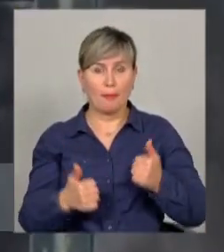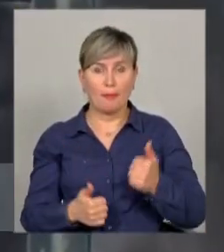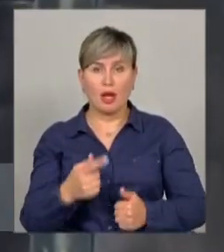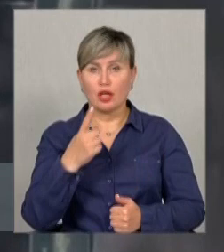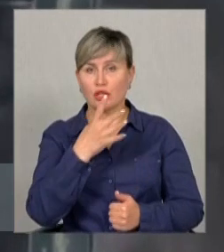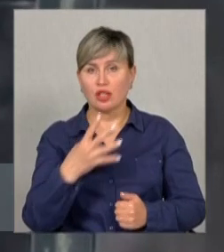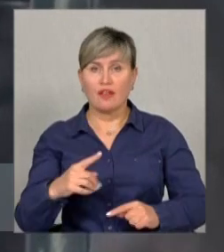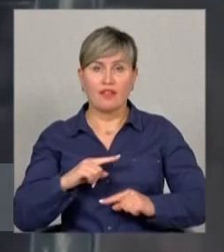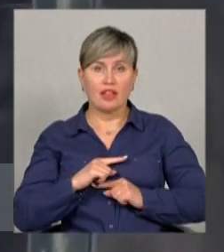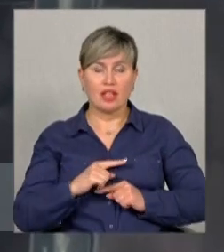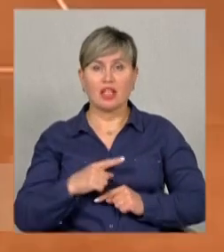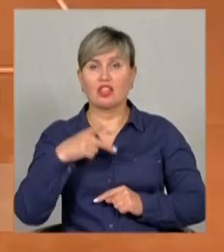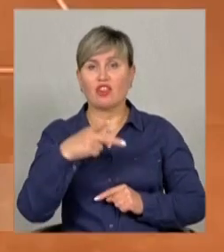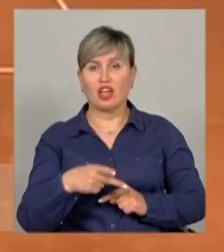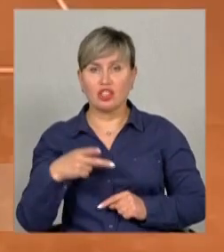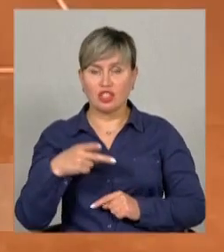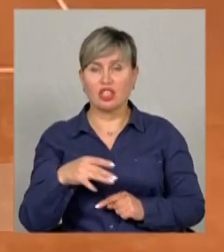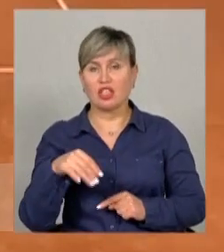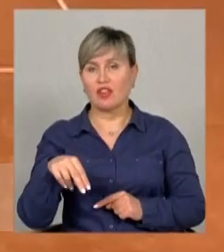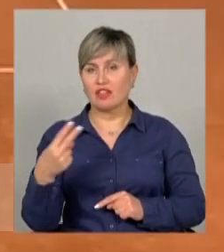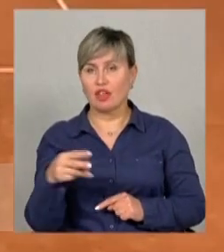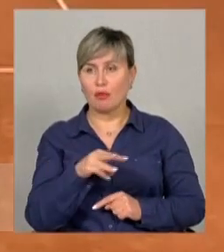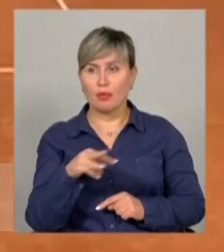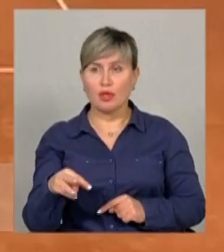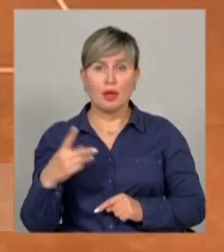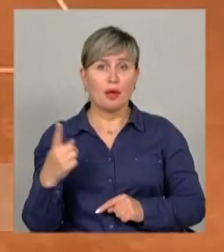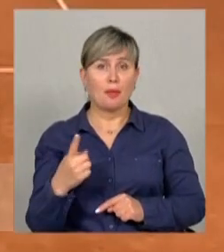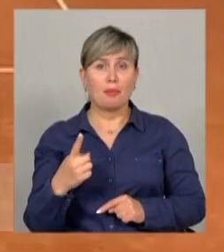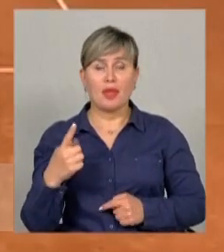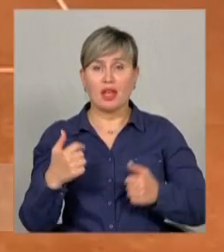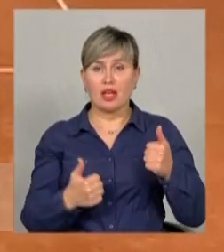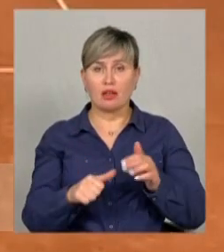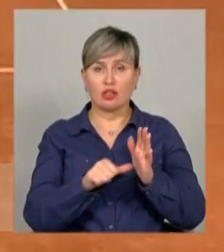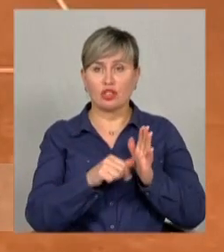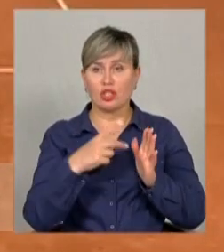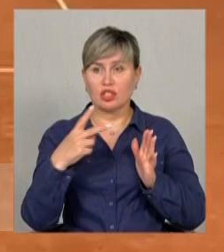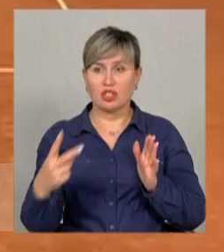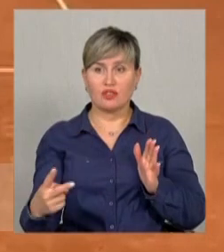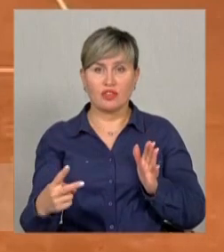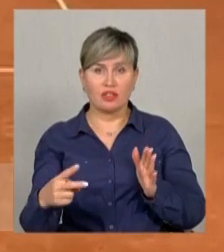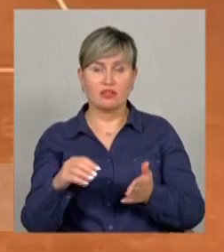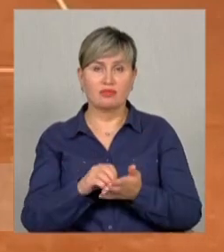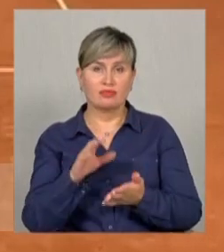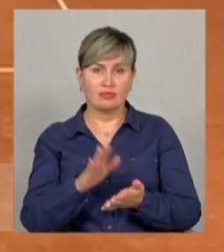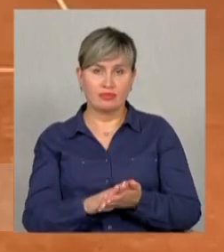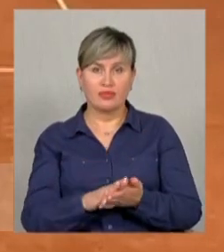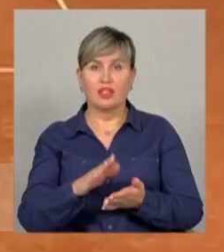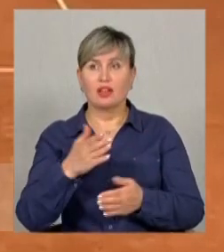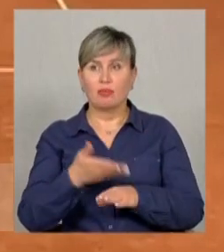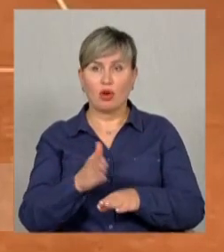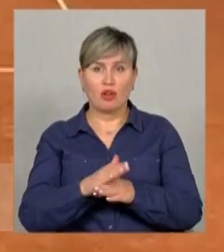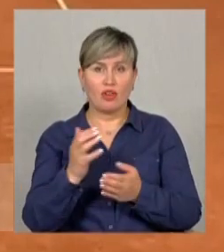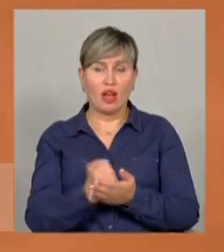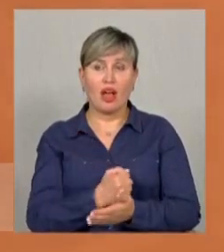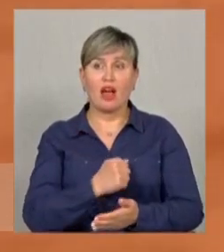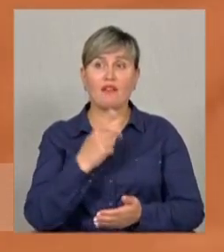1/4 финала длился 2 часа и 22 минуты. Первый сет, завершившийся со счетом 6-2, уверенно записала в свой актив полячка. А вот во